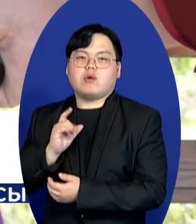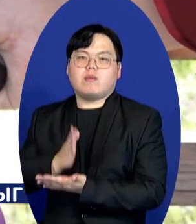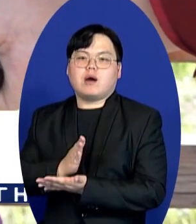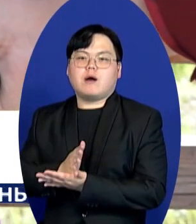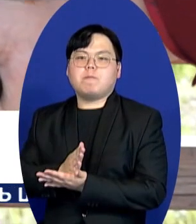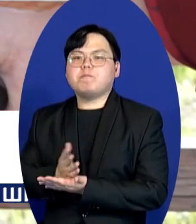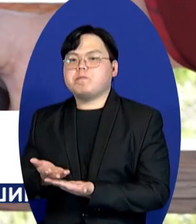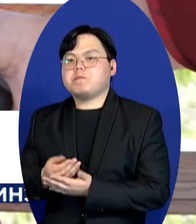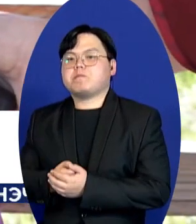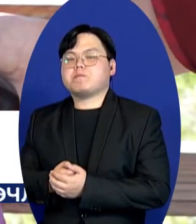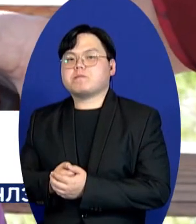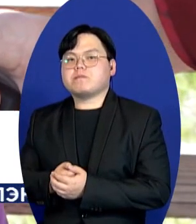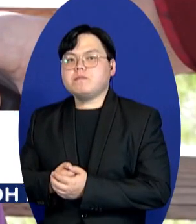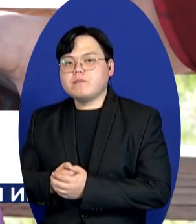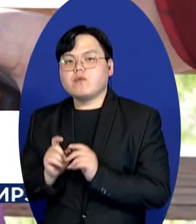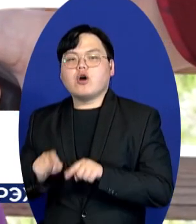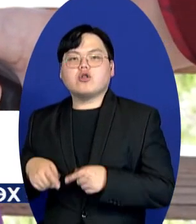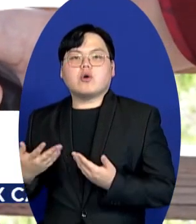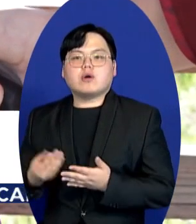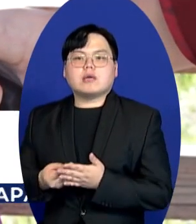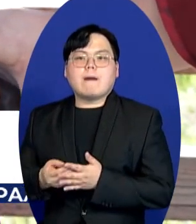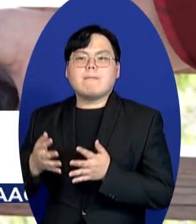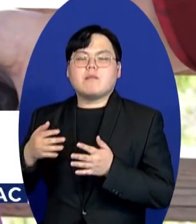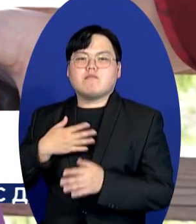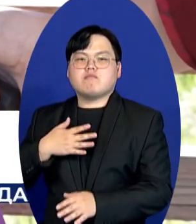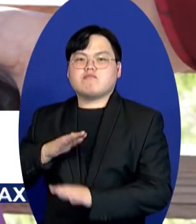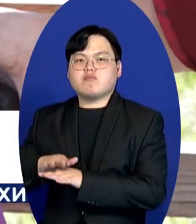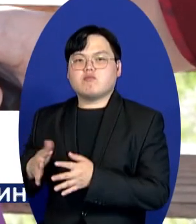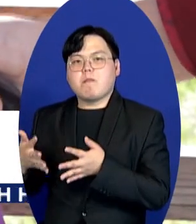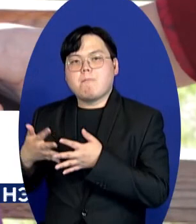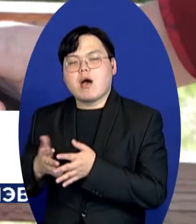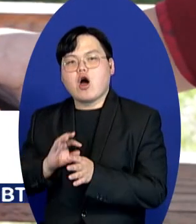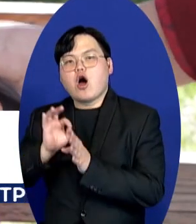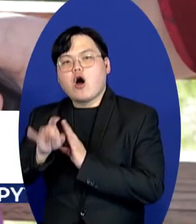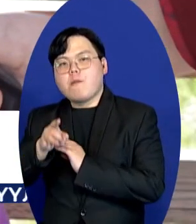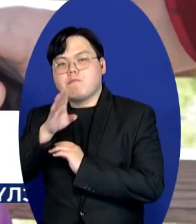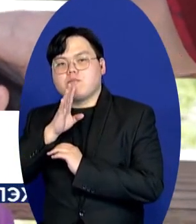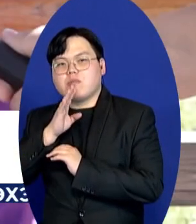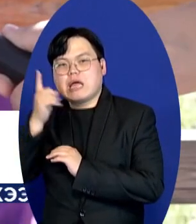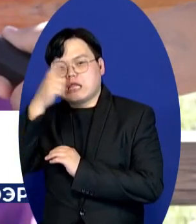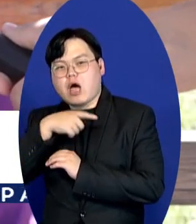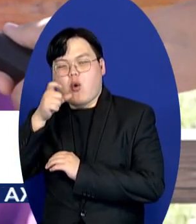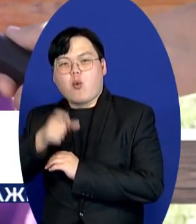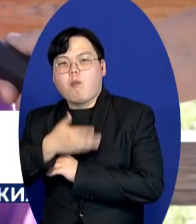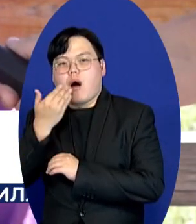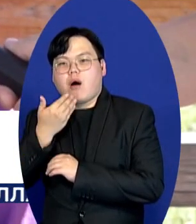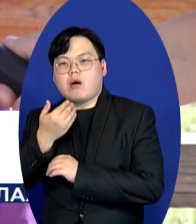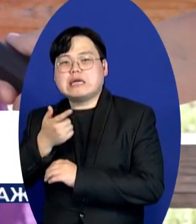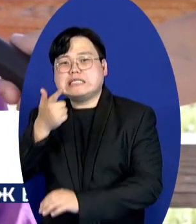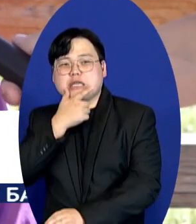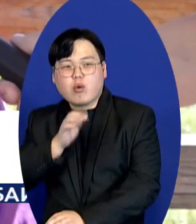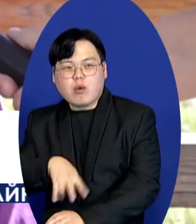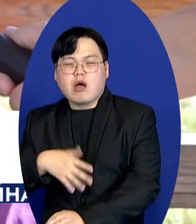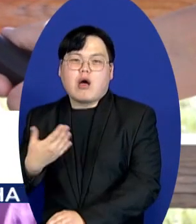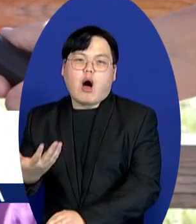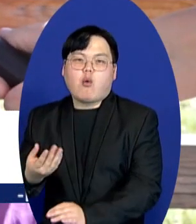хүдрээ ширлээ. Тэгэхэд одоо байрны дуруулах санаатал ирээд байж тээ. Таних мэдэх айл байхгүй. Чадахгүй бол одоо яах мэдэхгүй